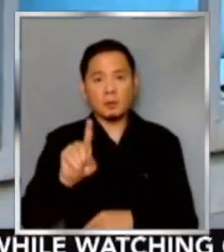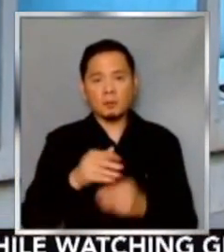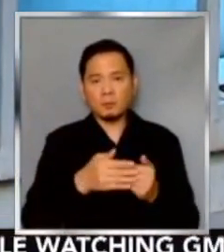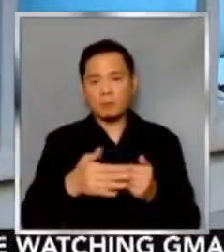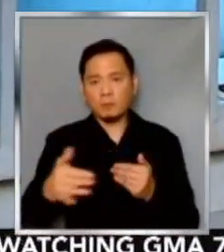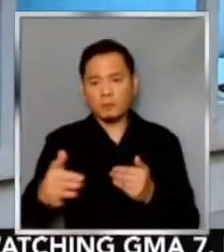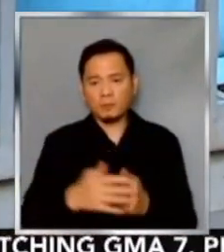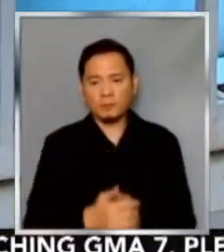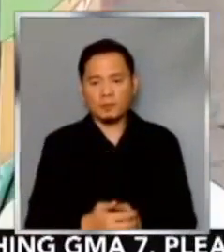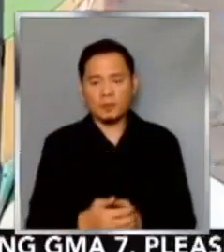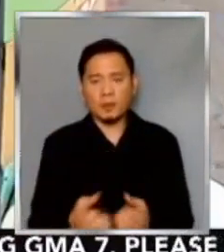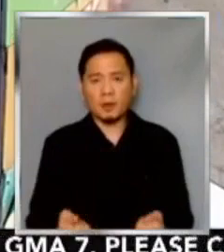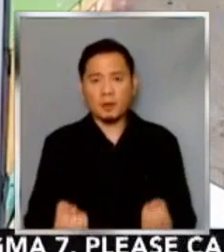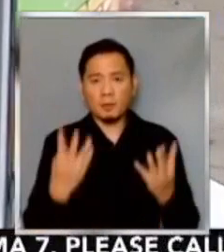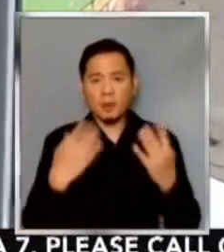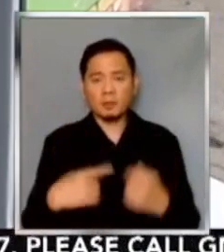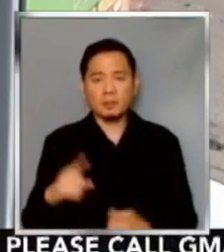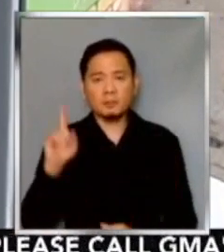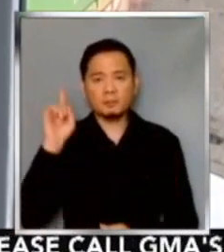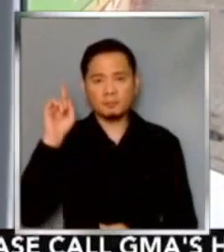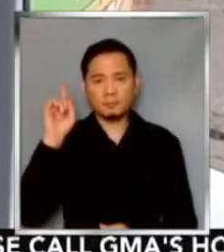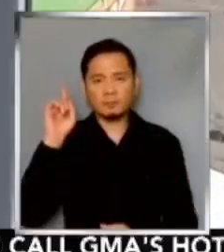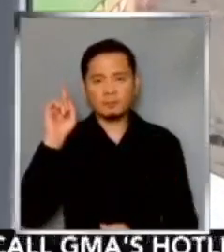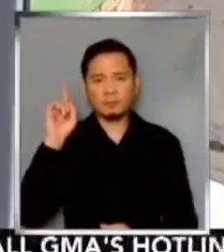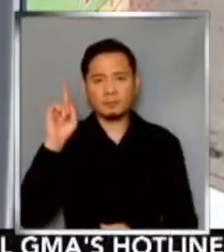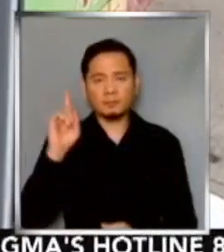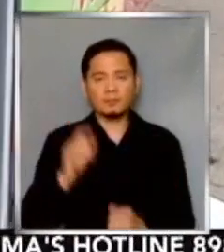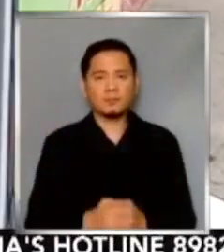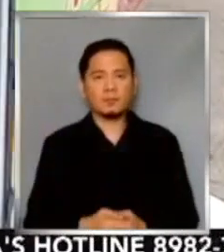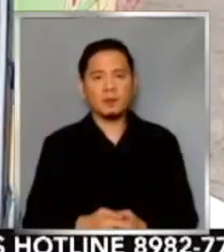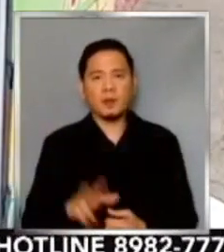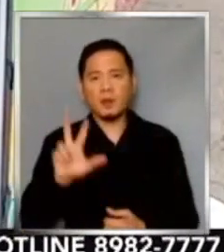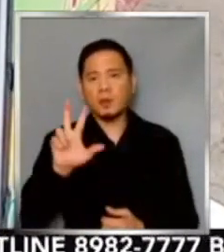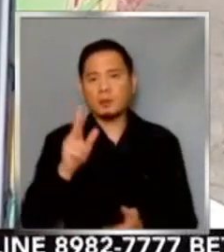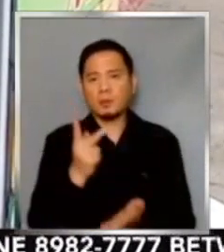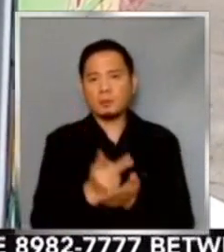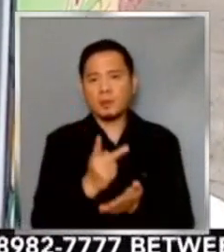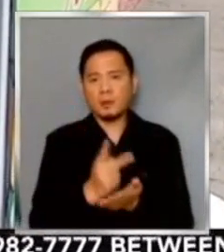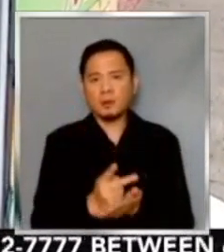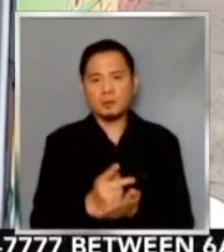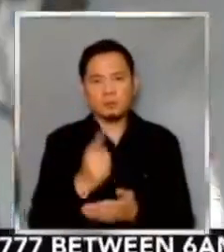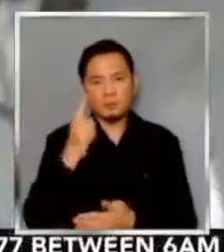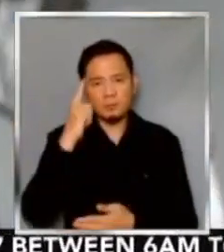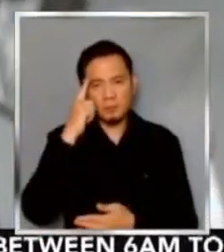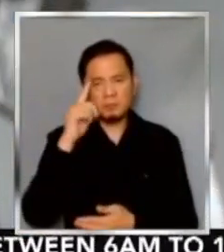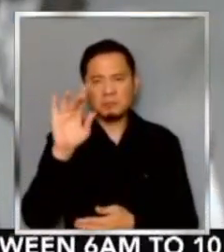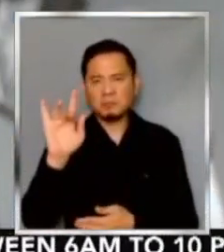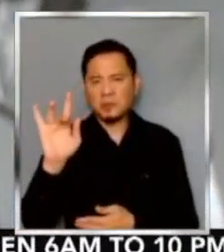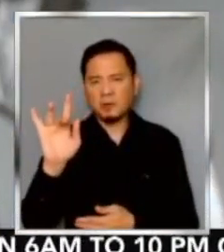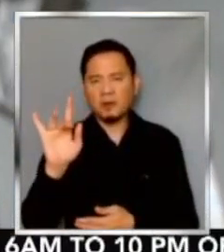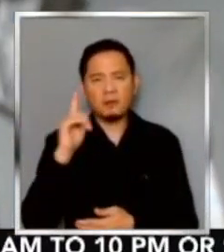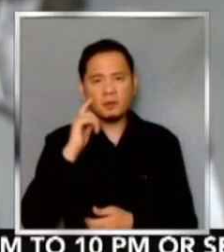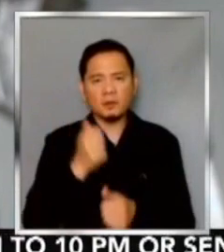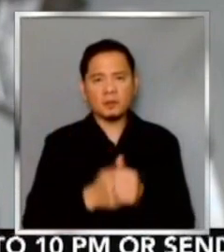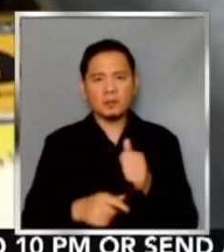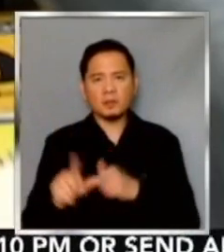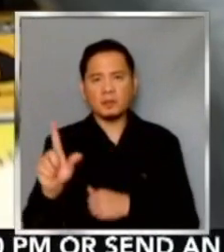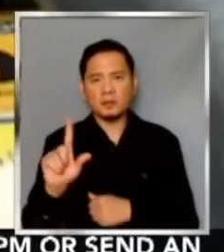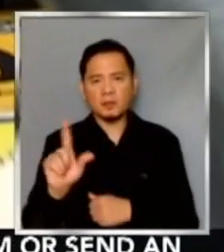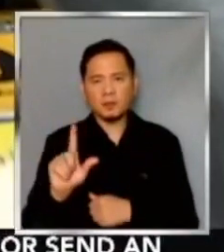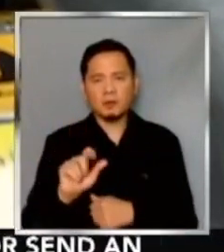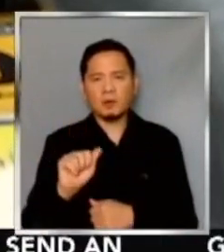ng kanilang LPG tank. 3 pesos and 22 centavos naman sa kada litro ng kanilang auto